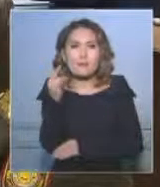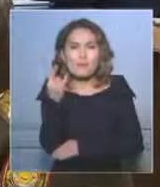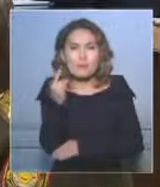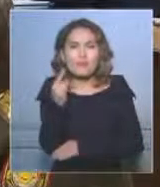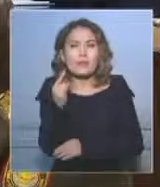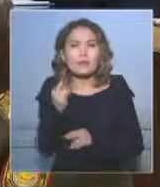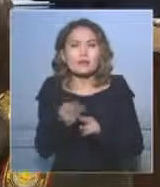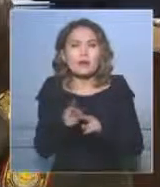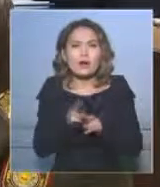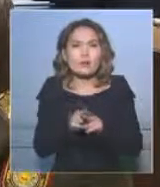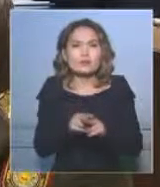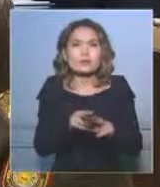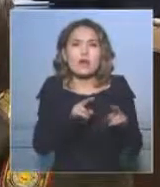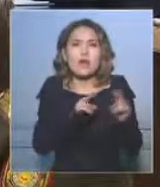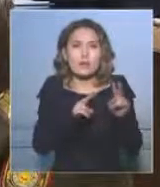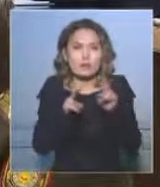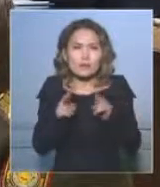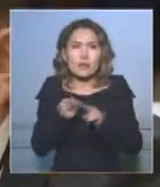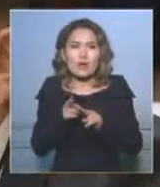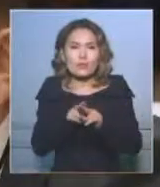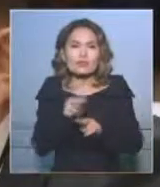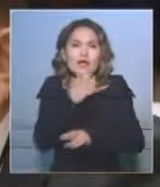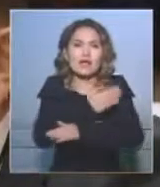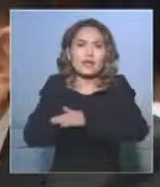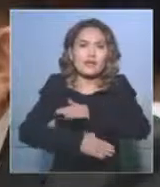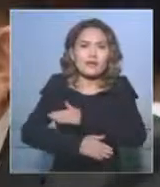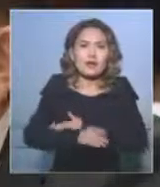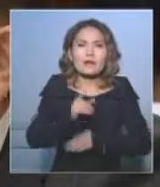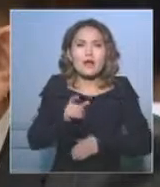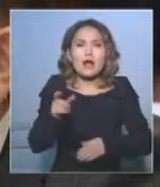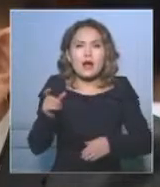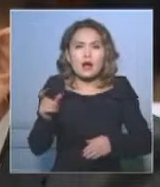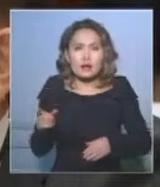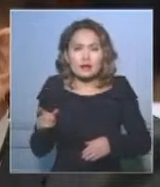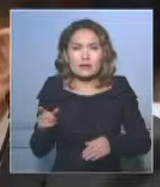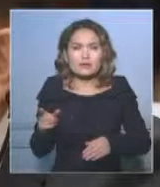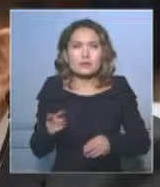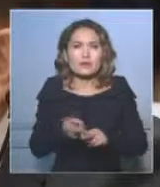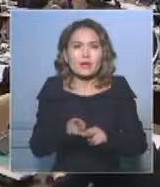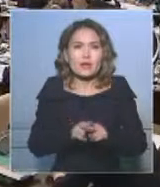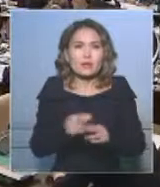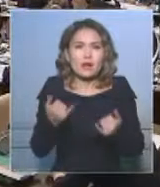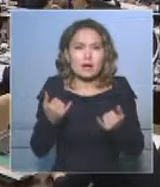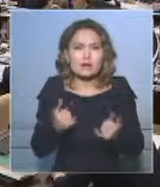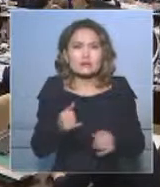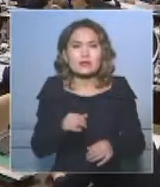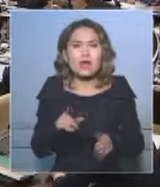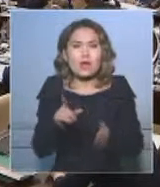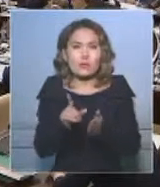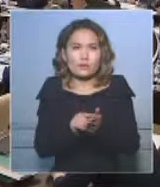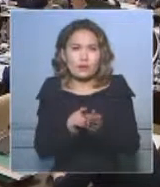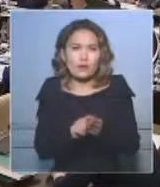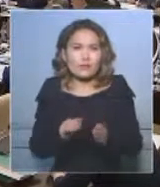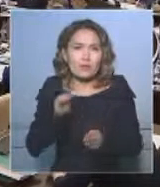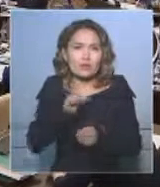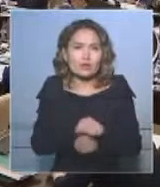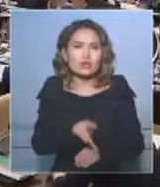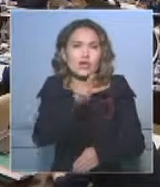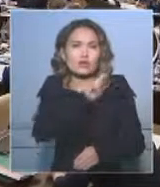шыққандар, мүгедек баласын бағып отырған аналар және жеке қосалқы шаруашылықпен айналысатын тұлғалар өзін-өзі